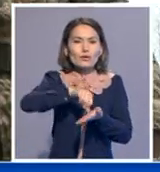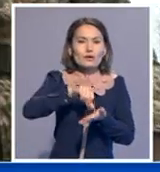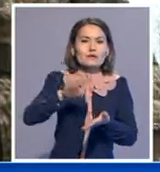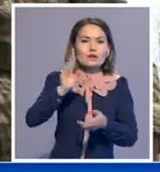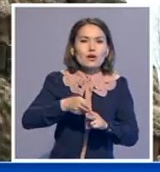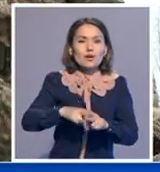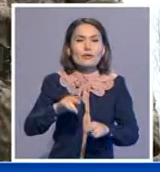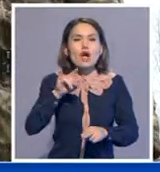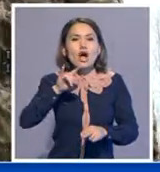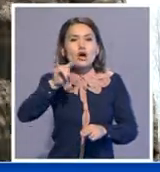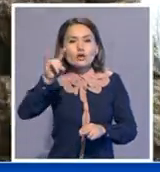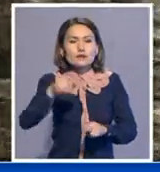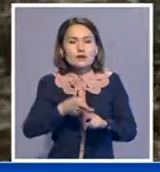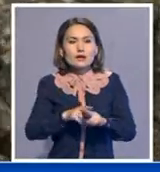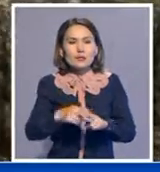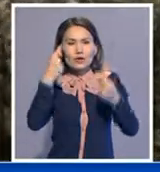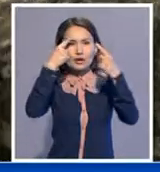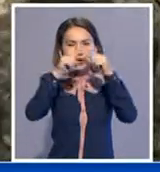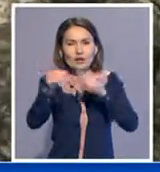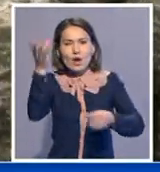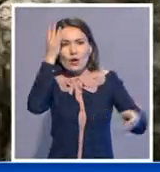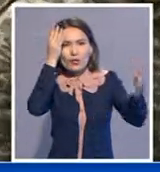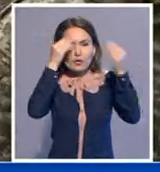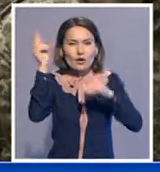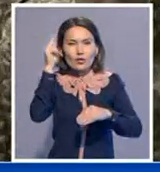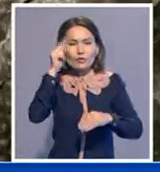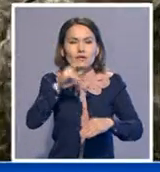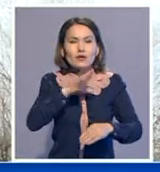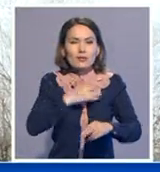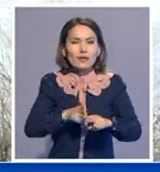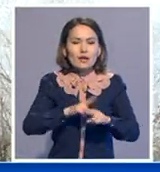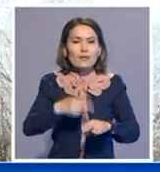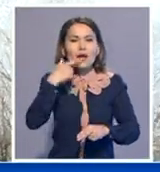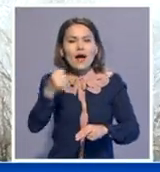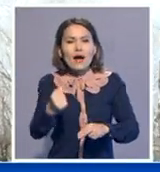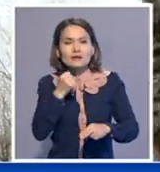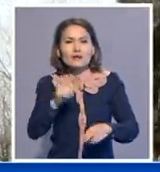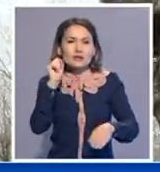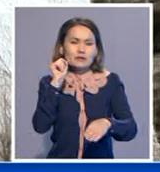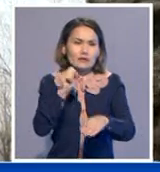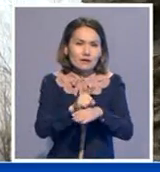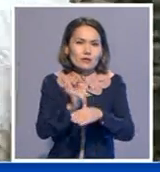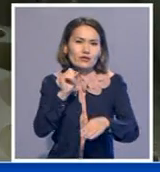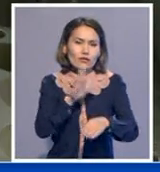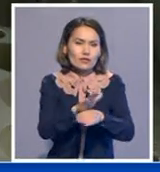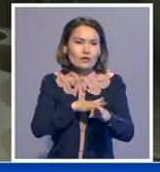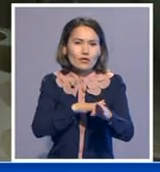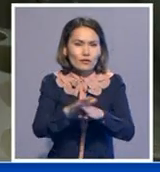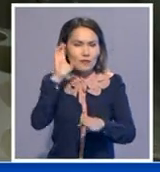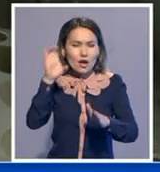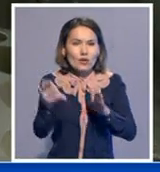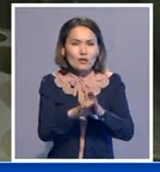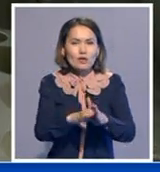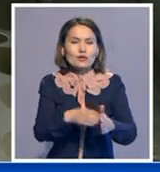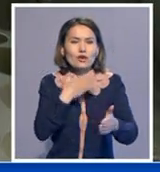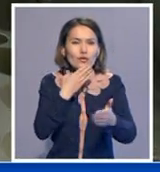әуе көлігінің құрылымын меңгерді, оқуда озат. Сондай-ақ әскери жаттығулар орындауда да алдына жан салмайды. Сондықтан жауапты сәтте оқу орнының